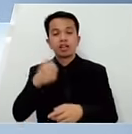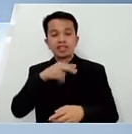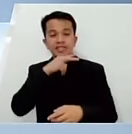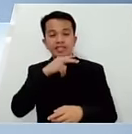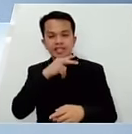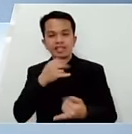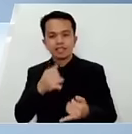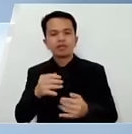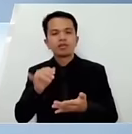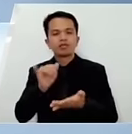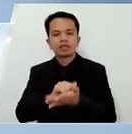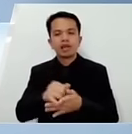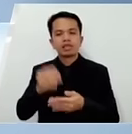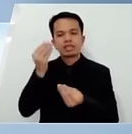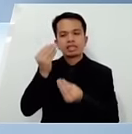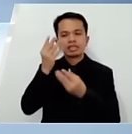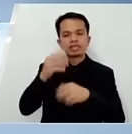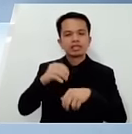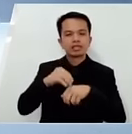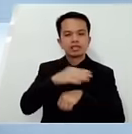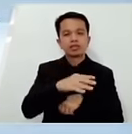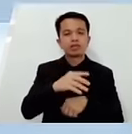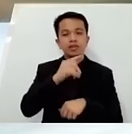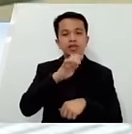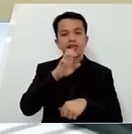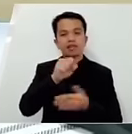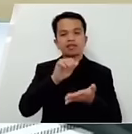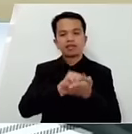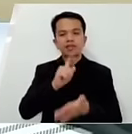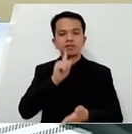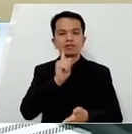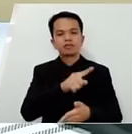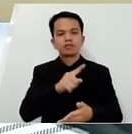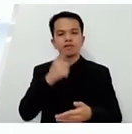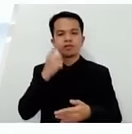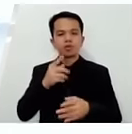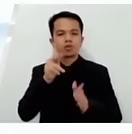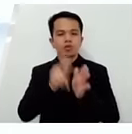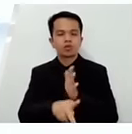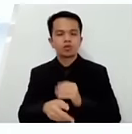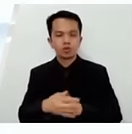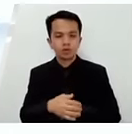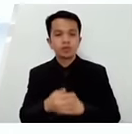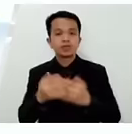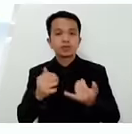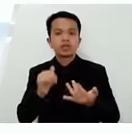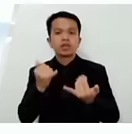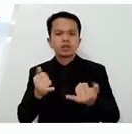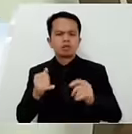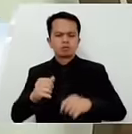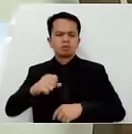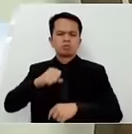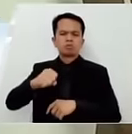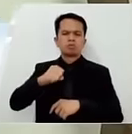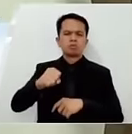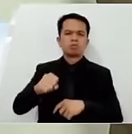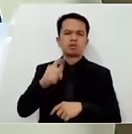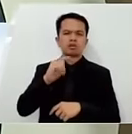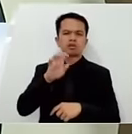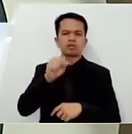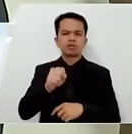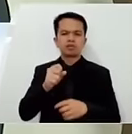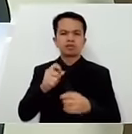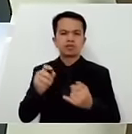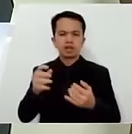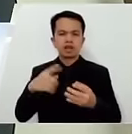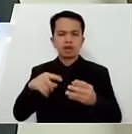isang Kong Teves na nagutos umano ng pagpatay. Bago yan, mariing itinanggi ni Noy Congressman Arnie Teves na may kinalaman siya